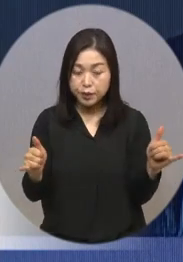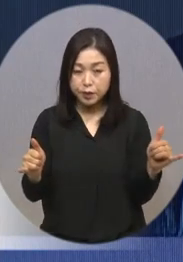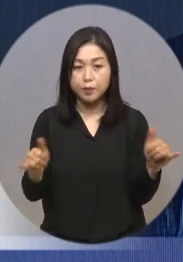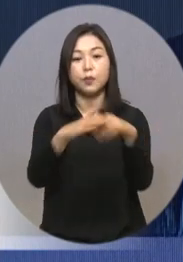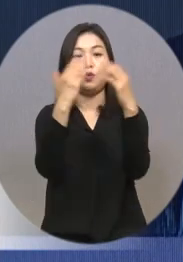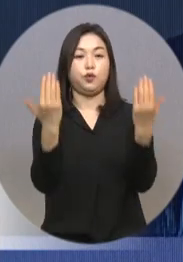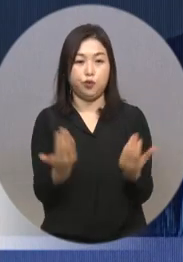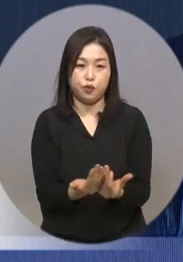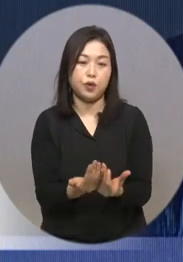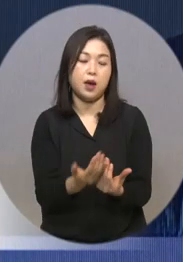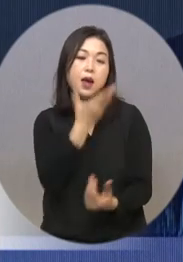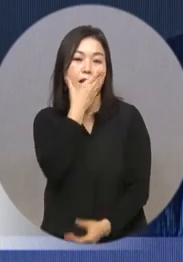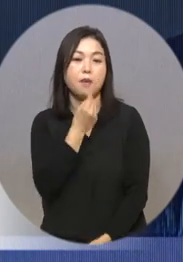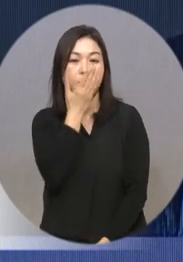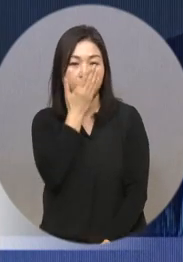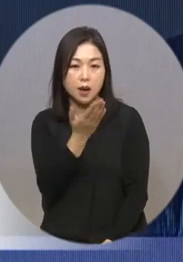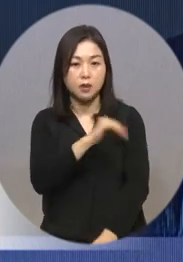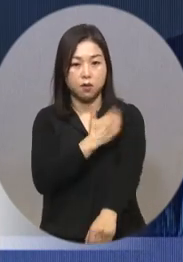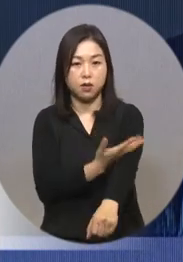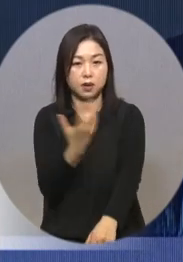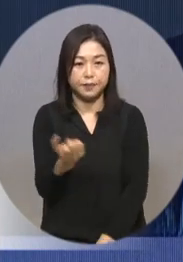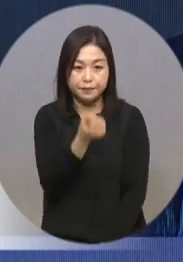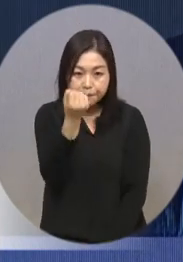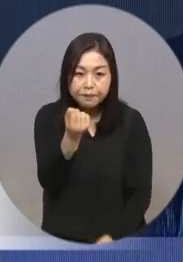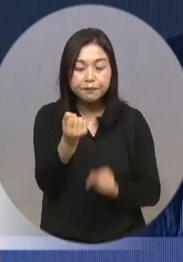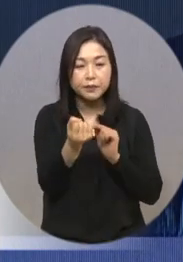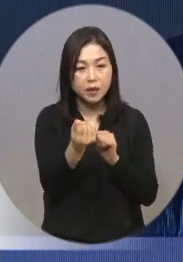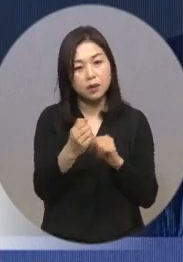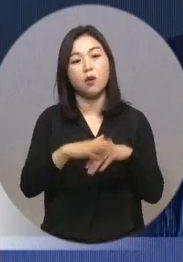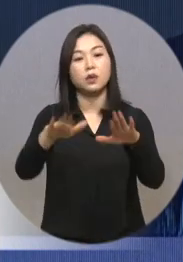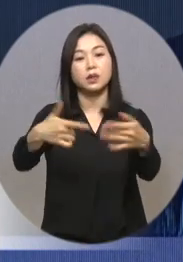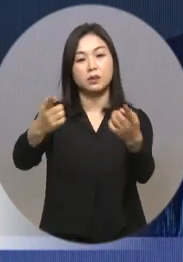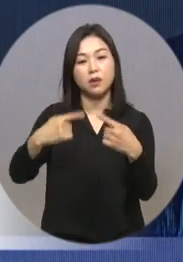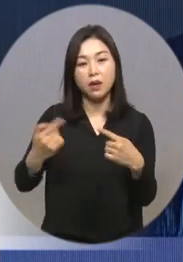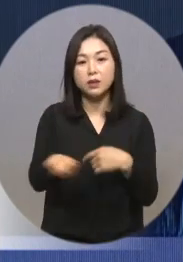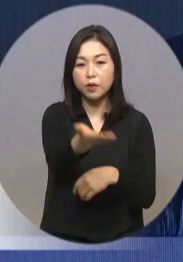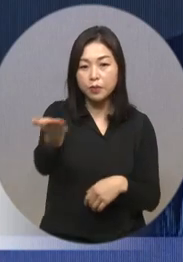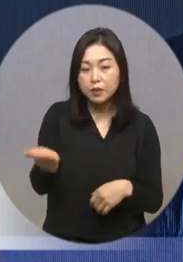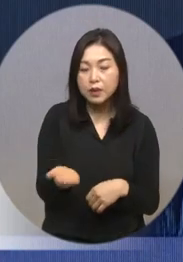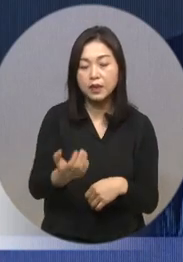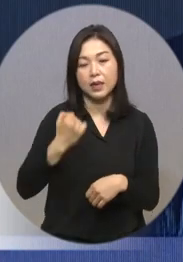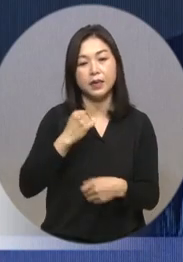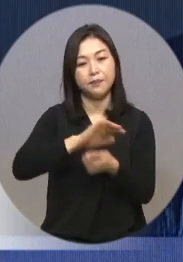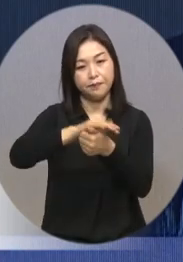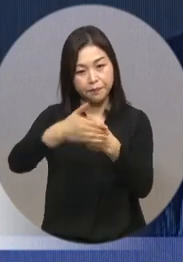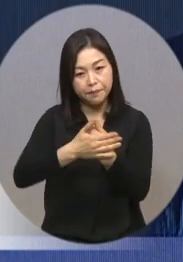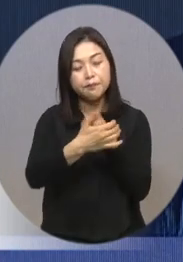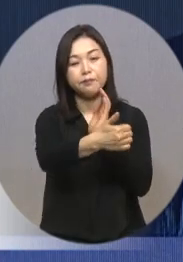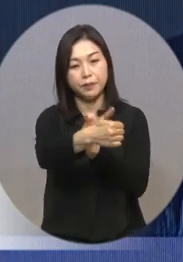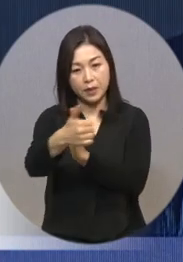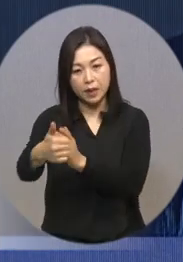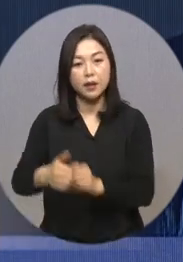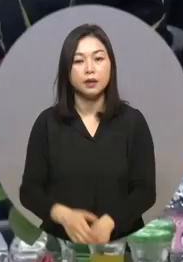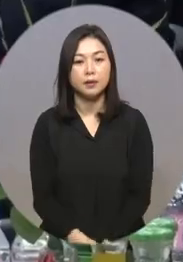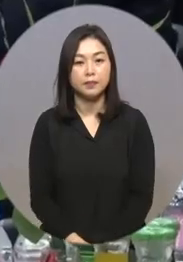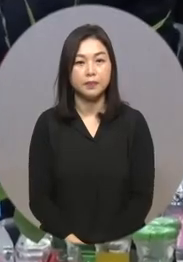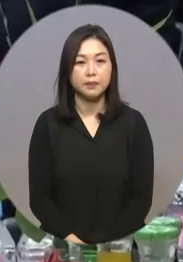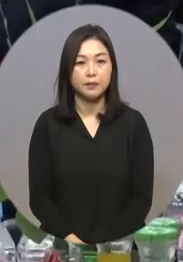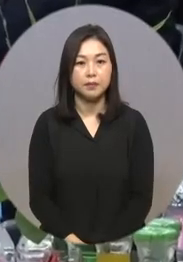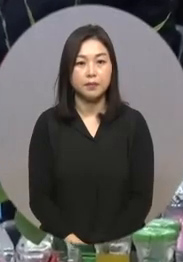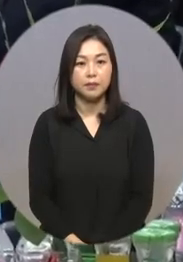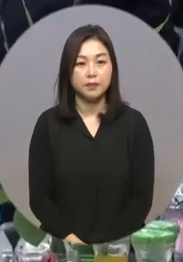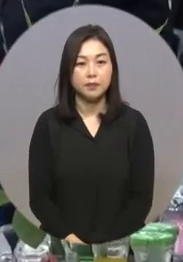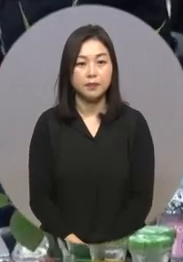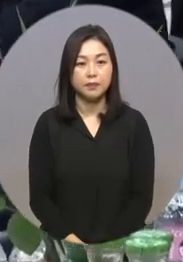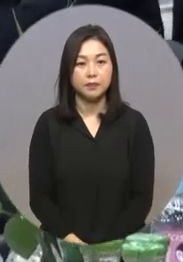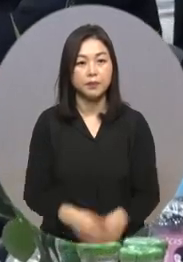구성원분들이 행복할 수 있는 권리를 누릴 수 있도록 이 자리에 계신 모든 분들이 함께 협력하였으면 좋겠습니다.